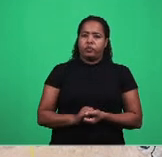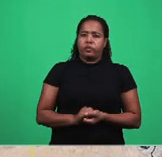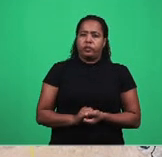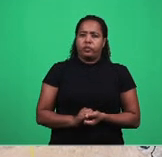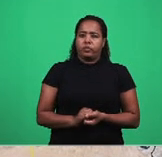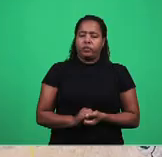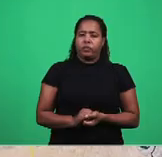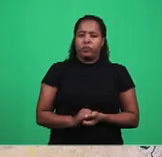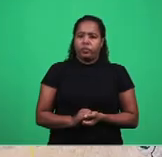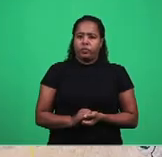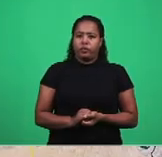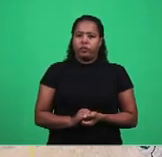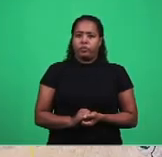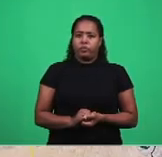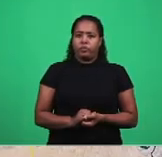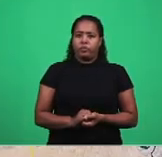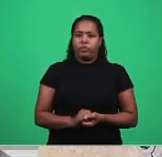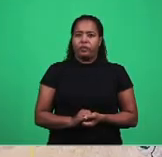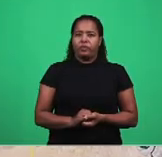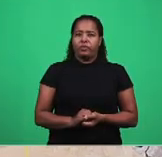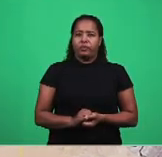esprit.